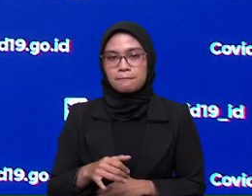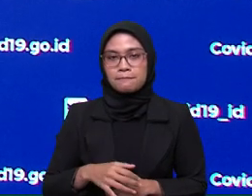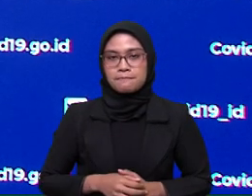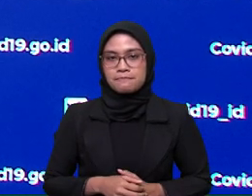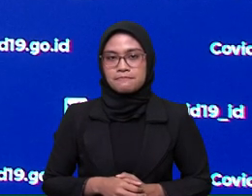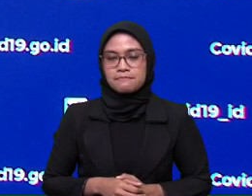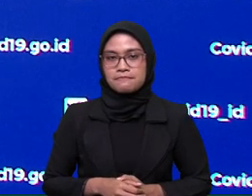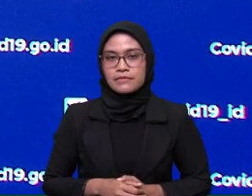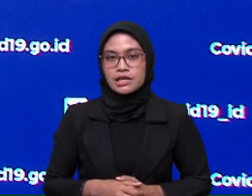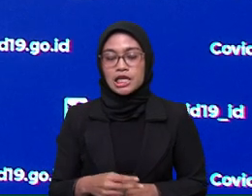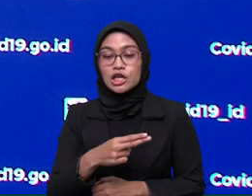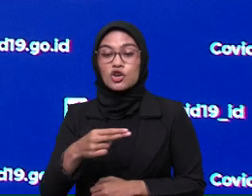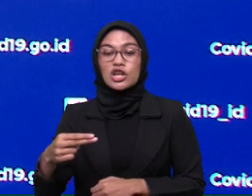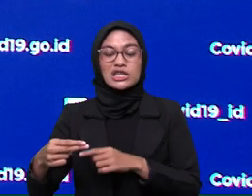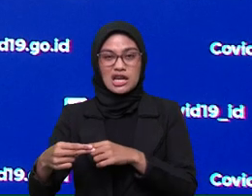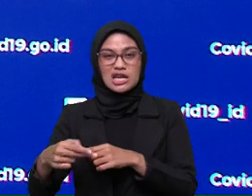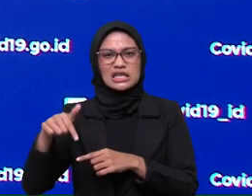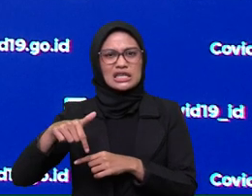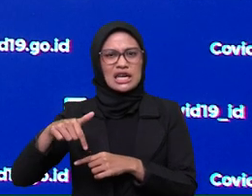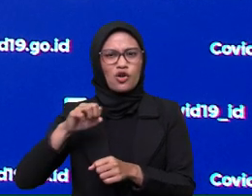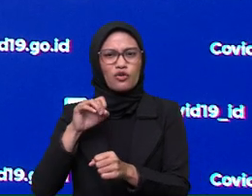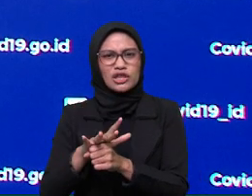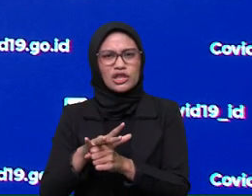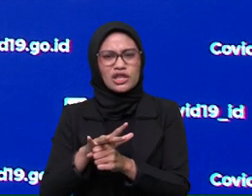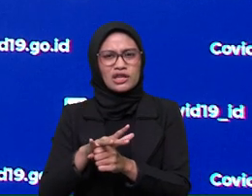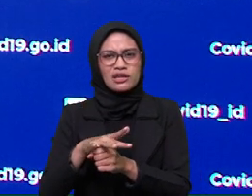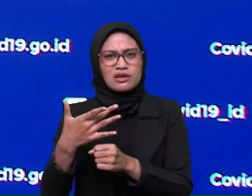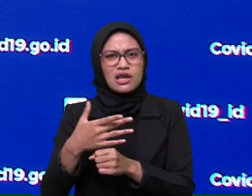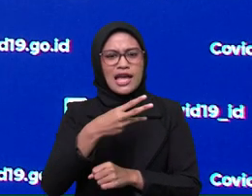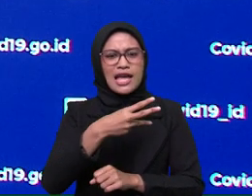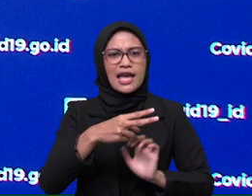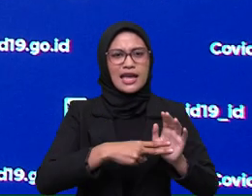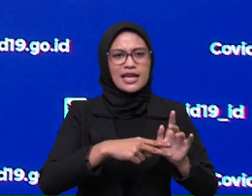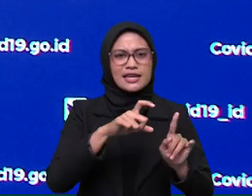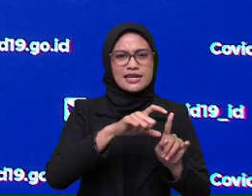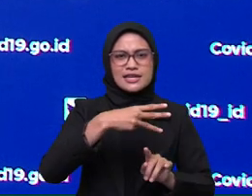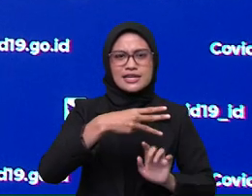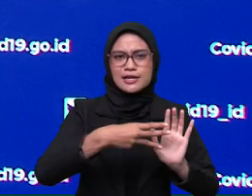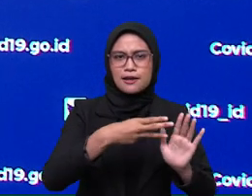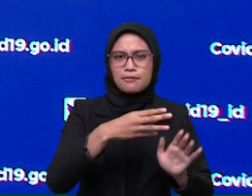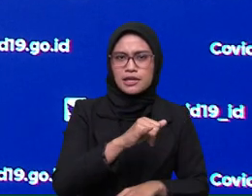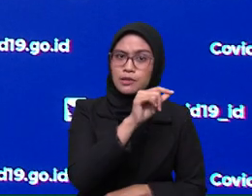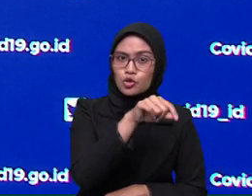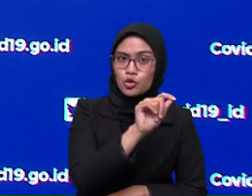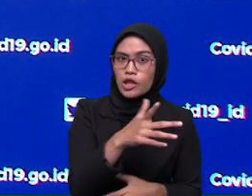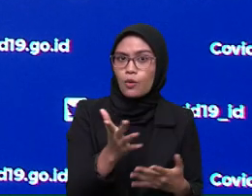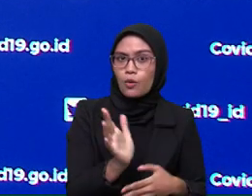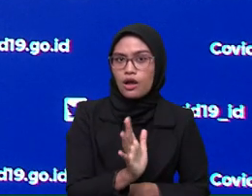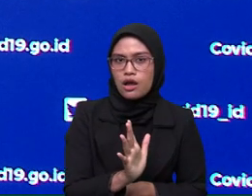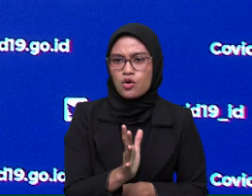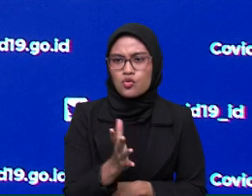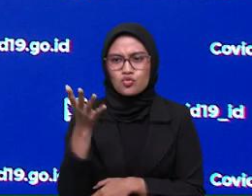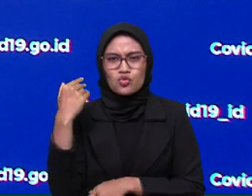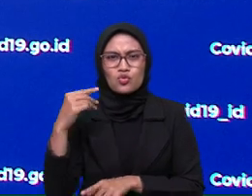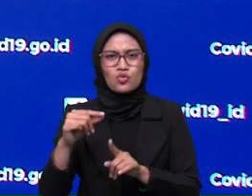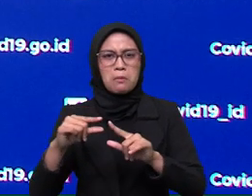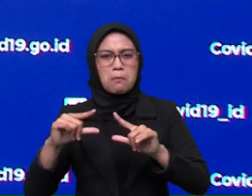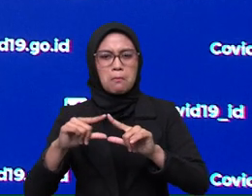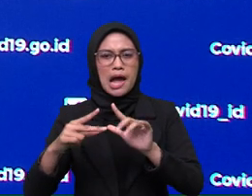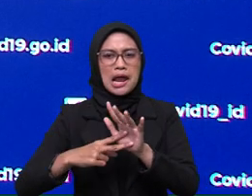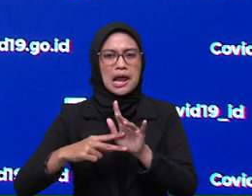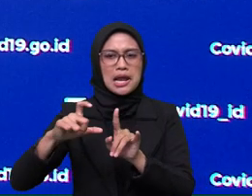bertransisi dari pandemic endemi dengan keberadaan dua suparyani to sejauhmana pengaruhnya Apakah pemerintah